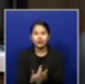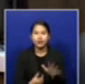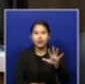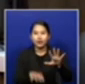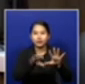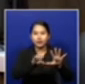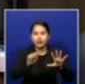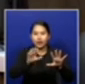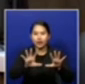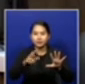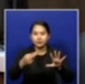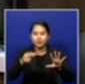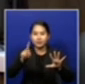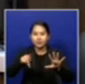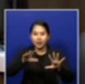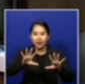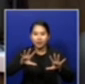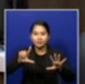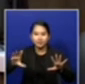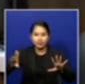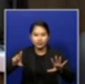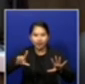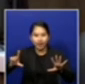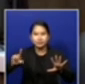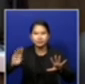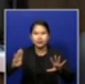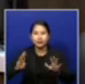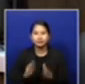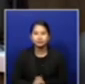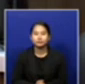555,000 ล้านบาทรบกวนขอสไลด์ด้วยครับ